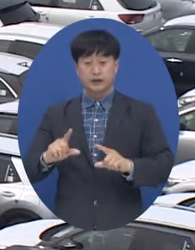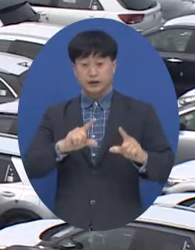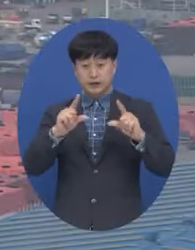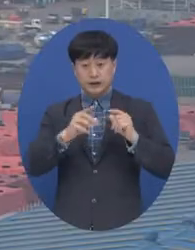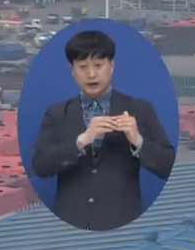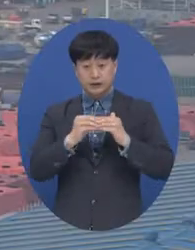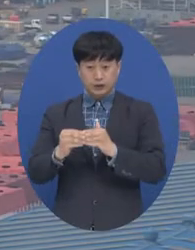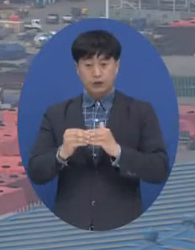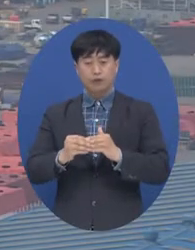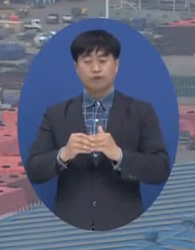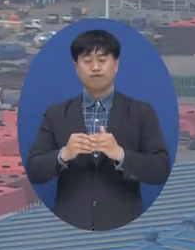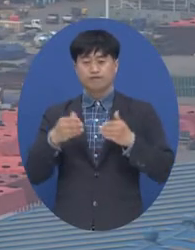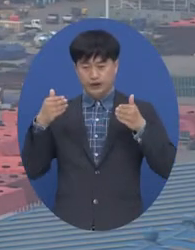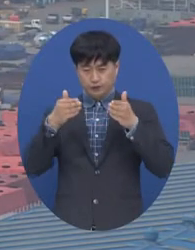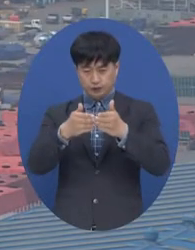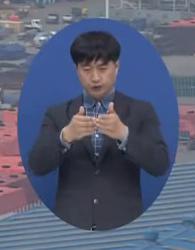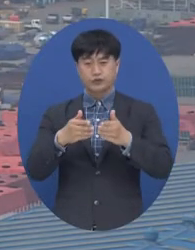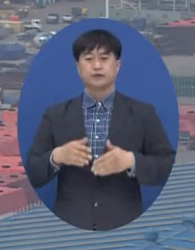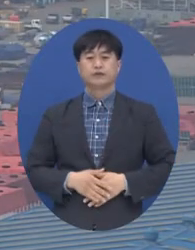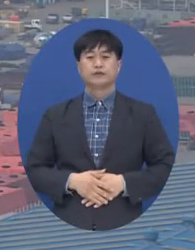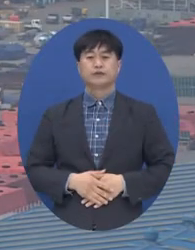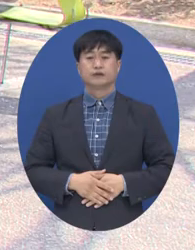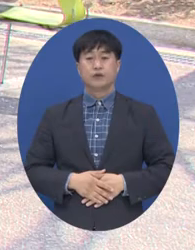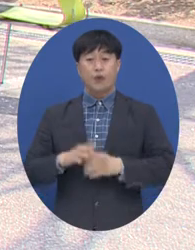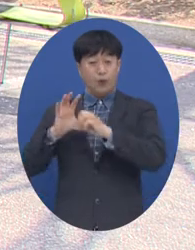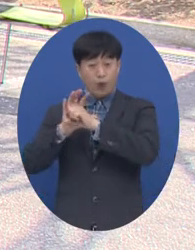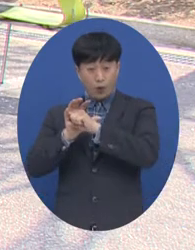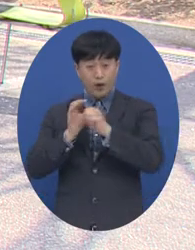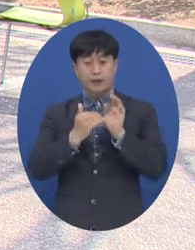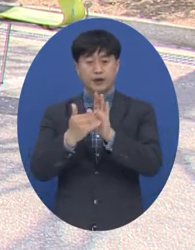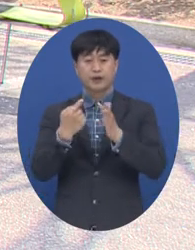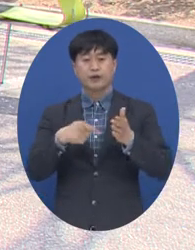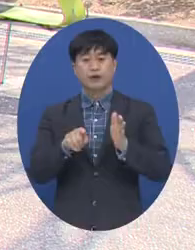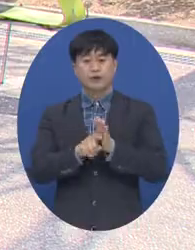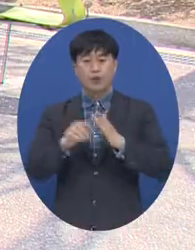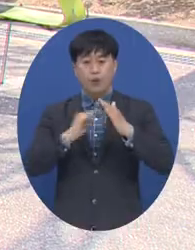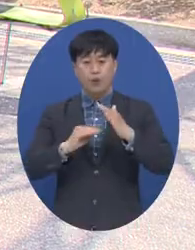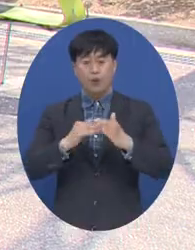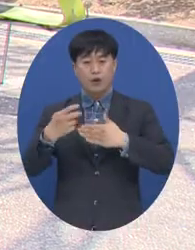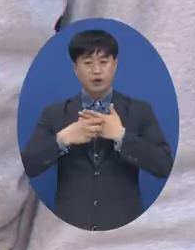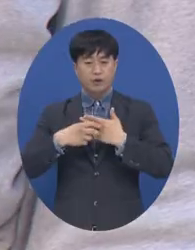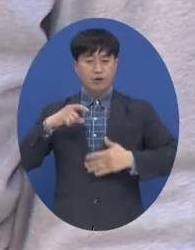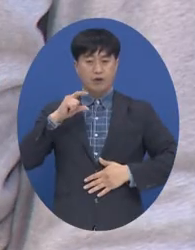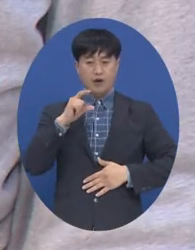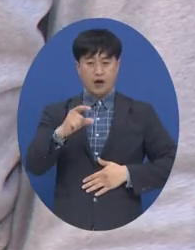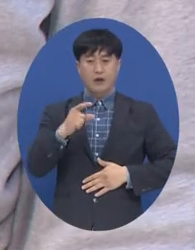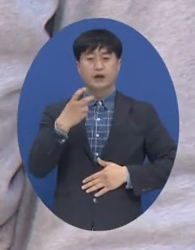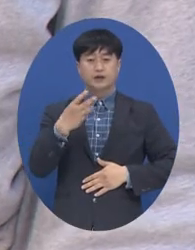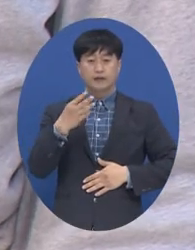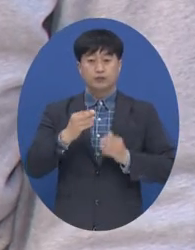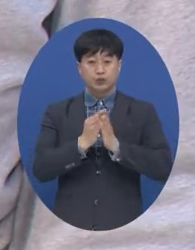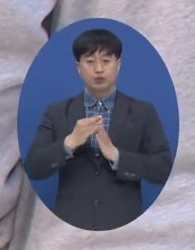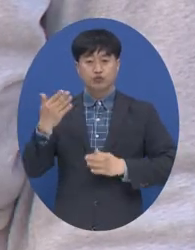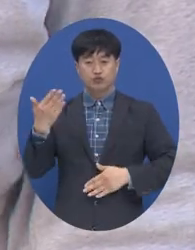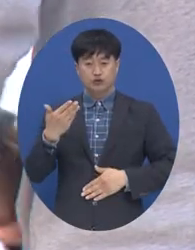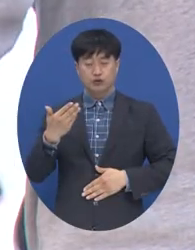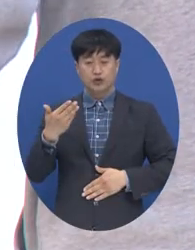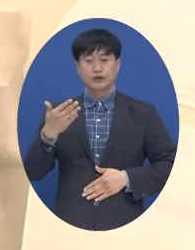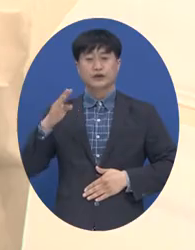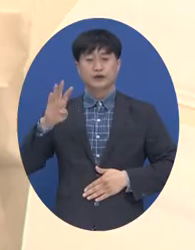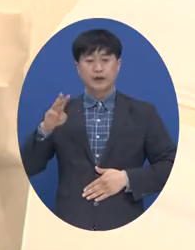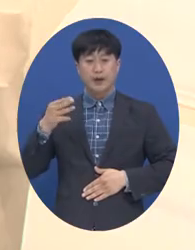내년 살림살이에서 눈에 띄는 대목입니다. 코로나19 대응을 위한 공공의료 강화에